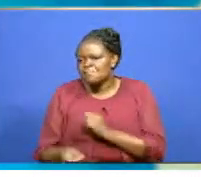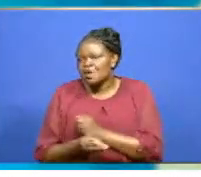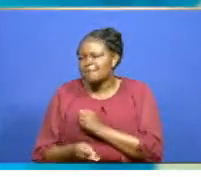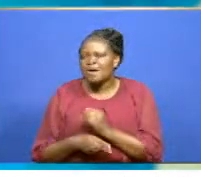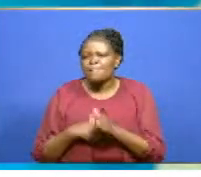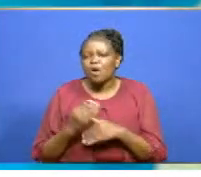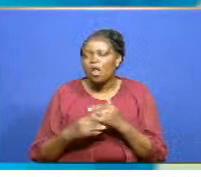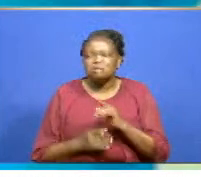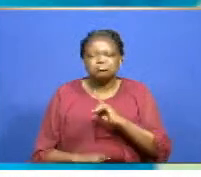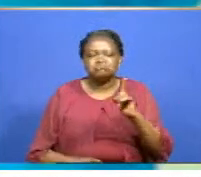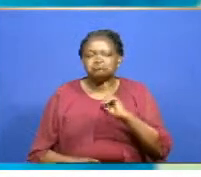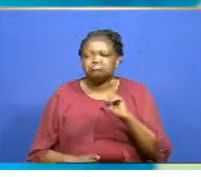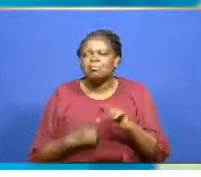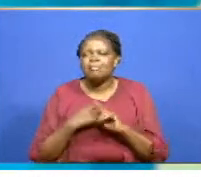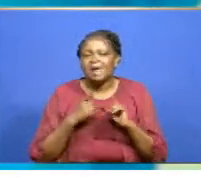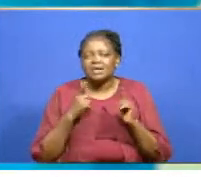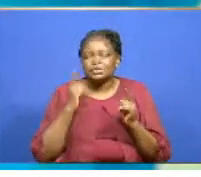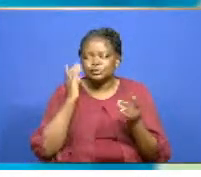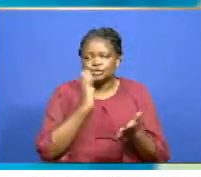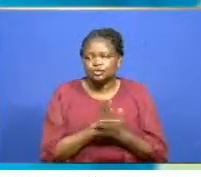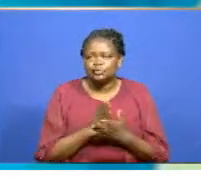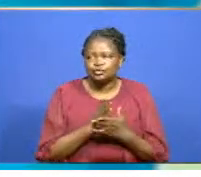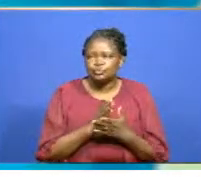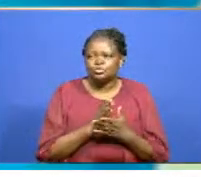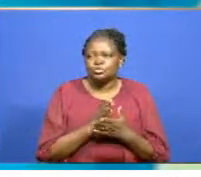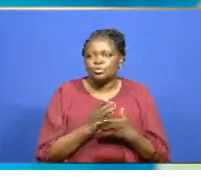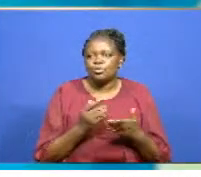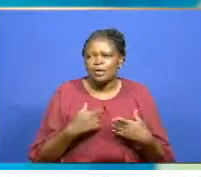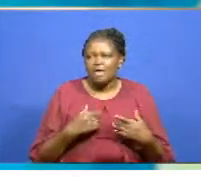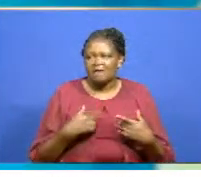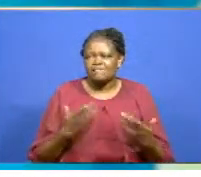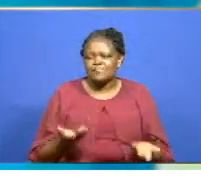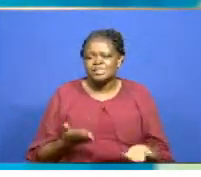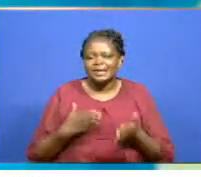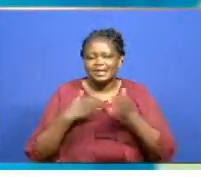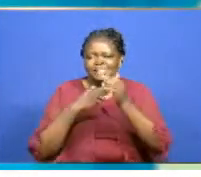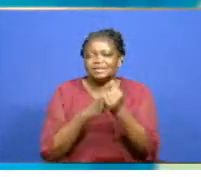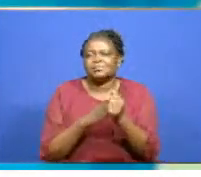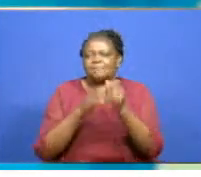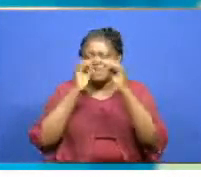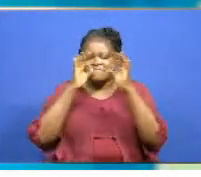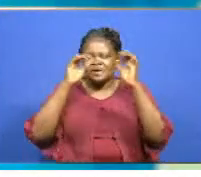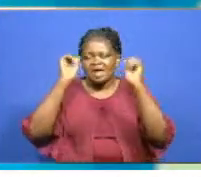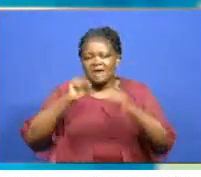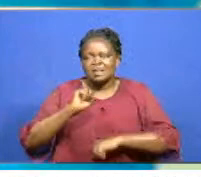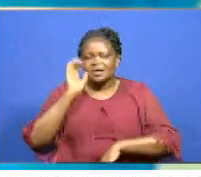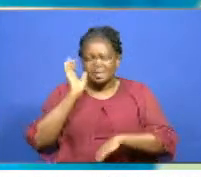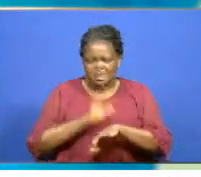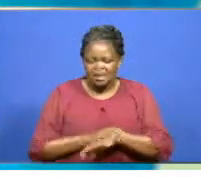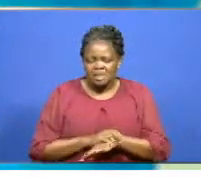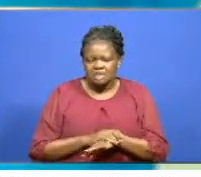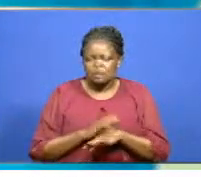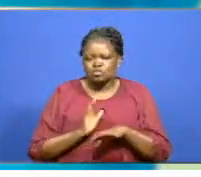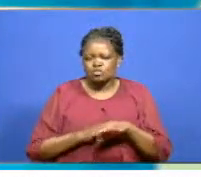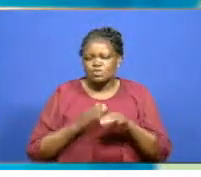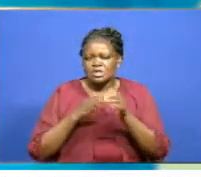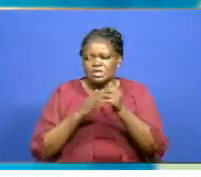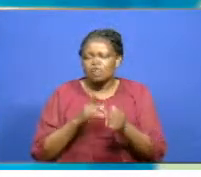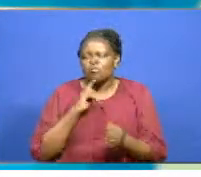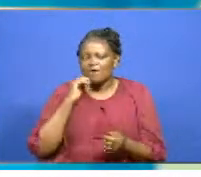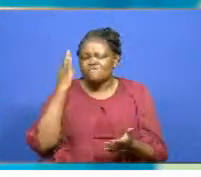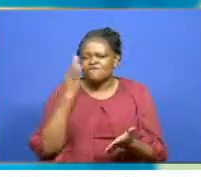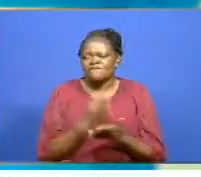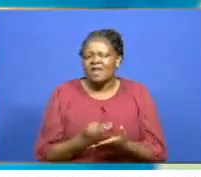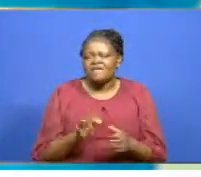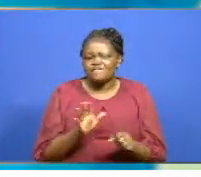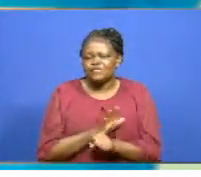wengi. But then again, inakuja katika swala la uongozi. Kama tunaweza pata viongozi ambao wanaweza kuwa waaminifu